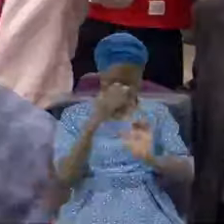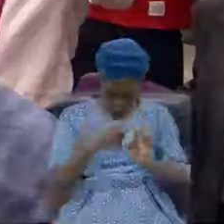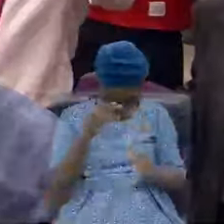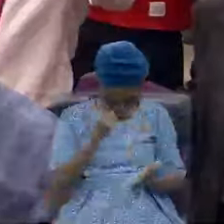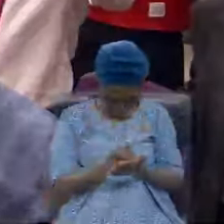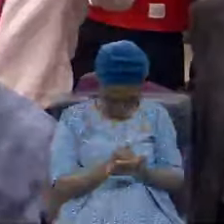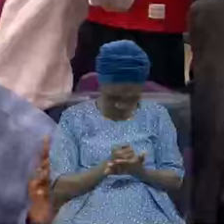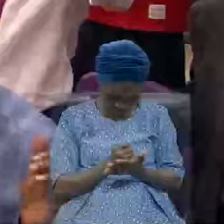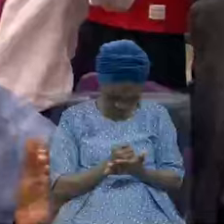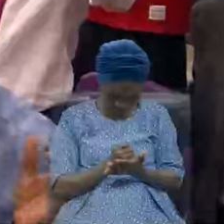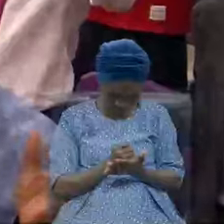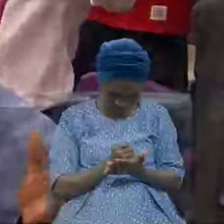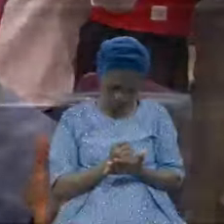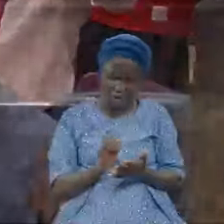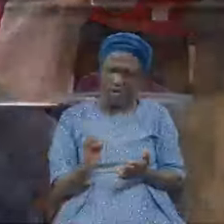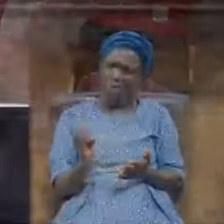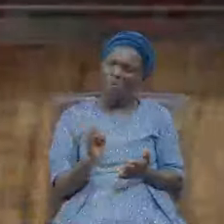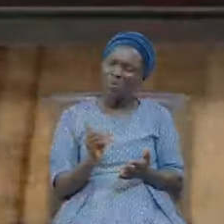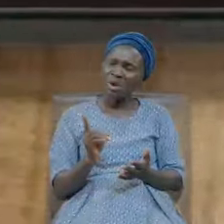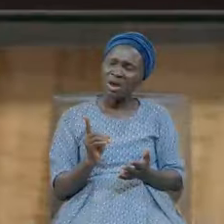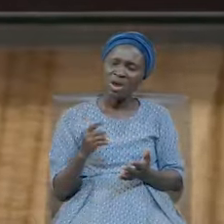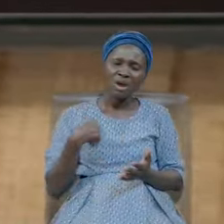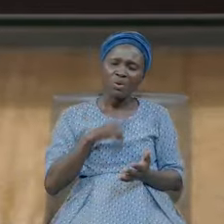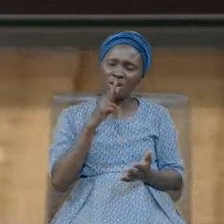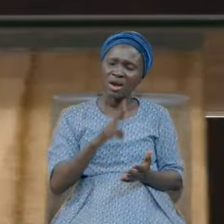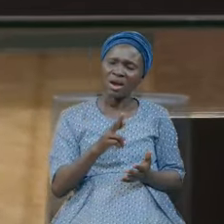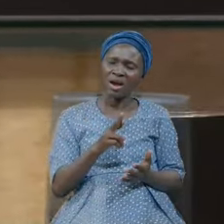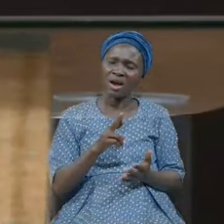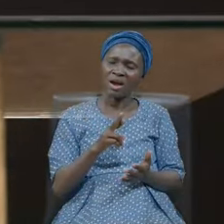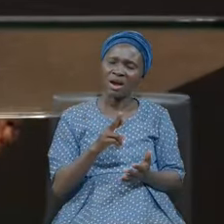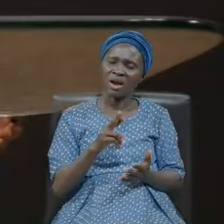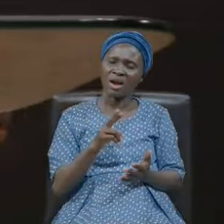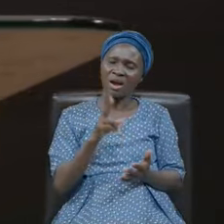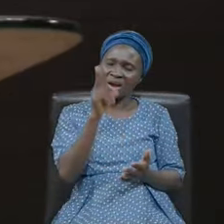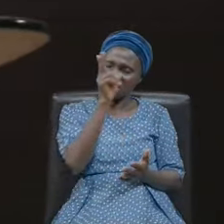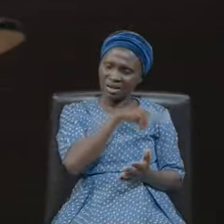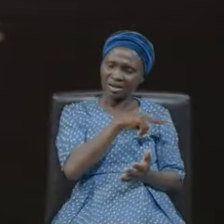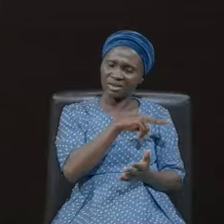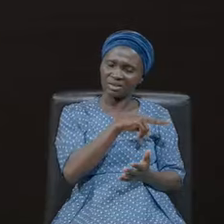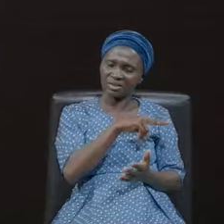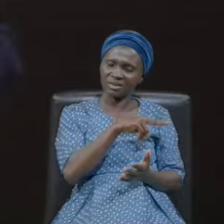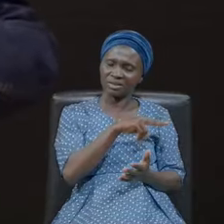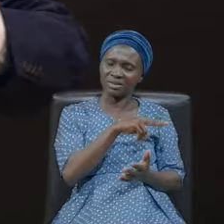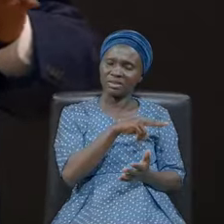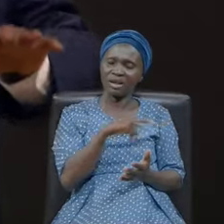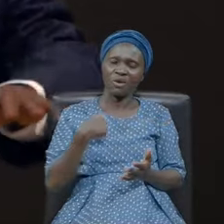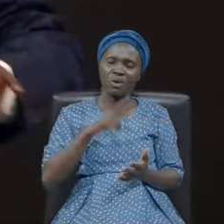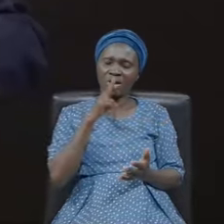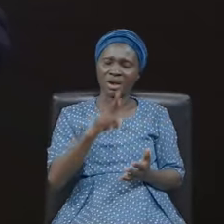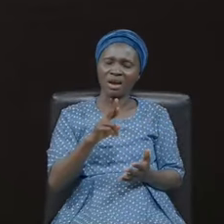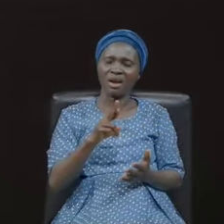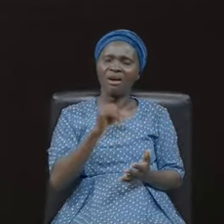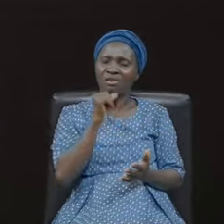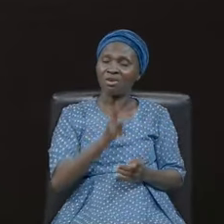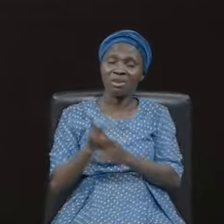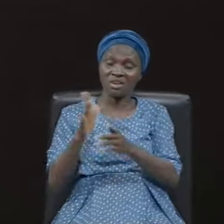de Jésus-Christ. Là où nous étions imprudents dans le passé, nous prions, Seigneur, que tu pardonnes,